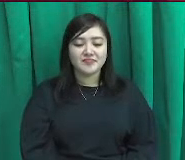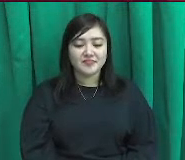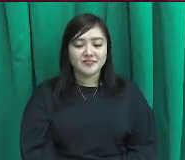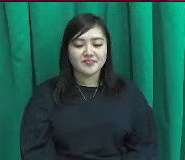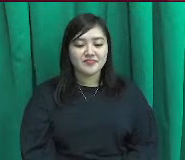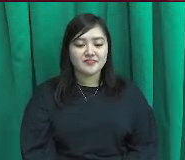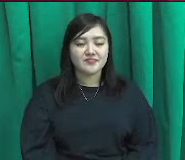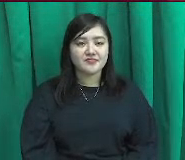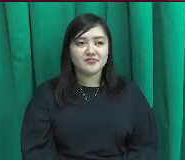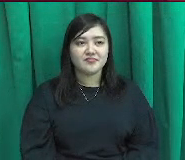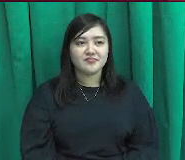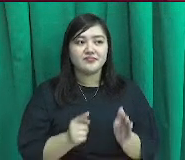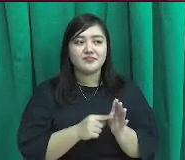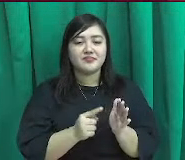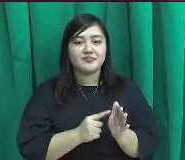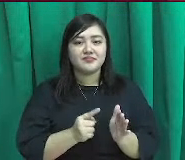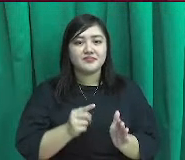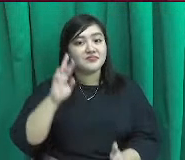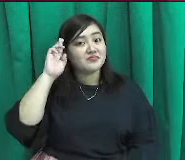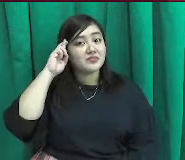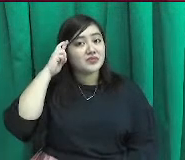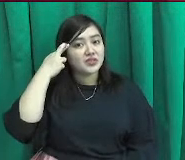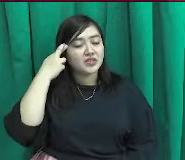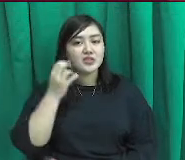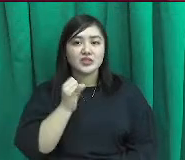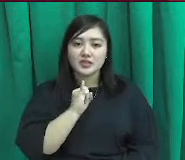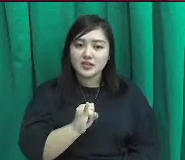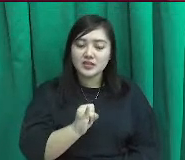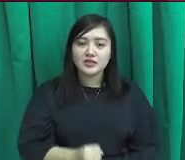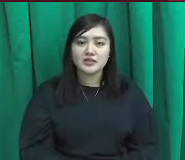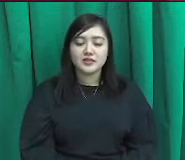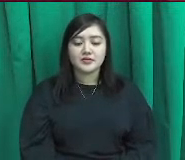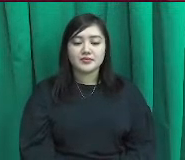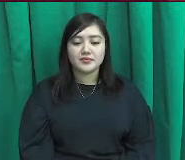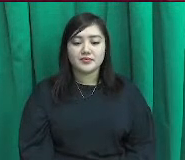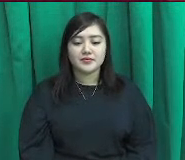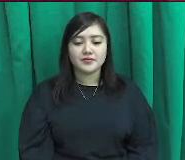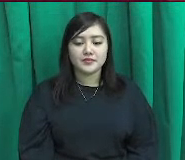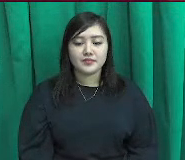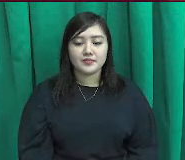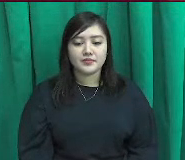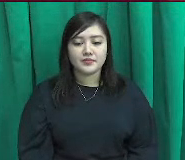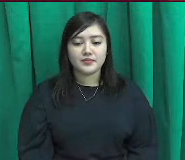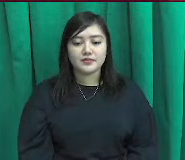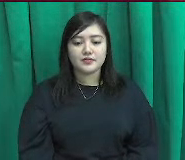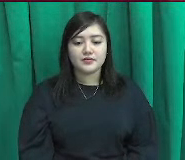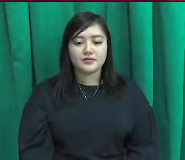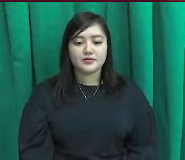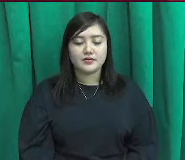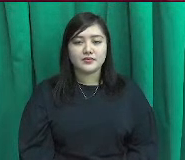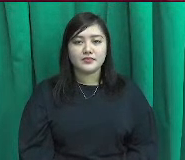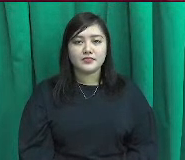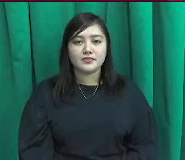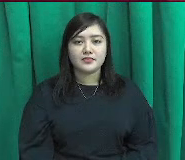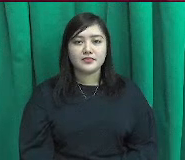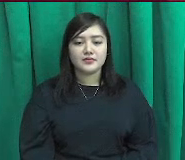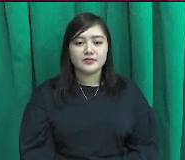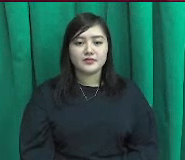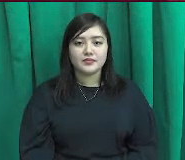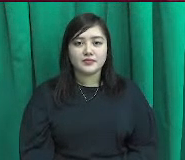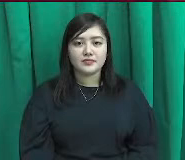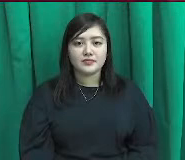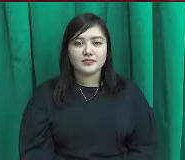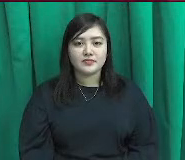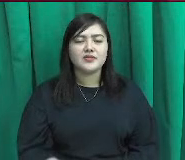dahilan, kaya nagkakaroon tayo ng problema dito. Dahil minsan, lalong-lalo na sa atin, na iisa tayo dito. Alam natin, tinatanggap natin yung mensahe